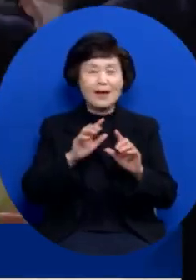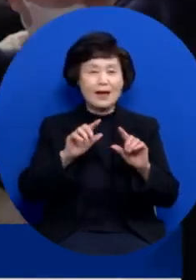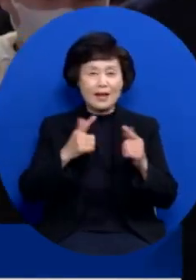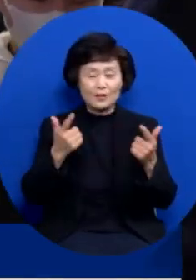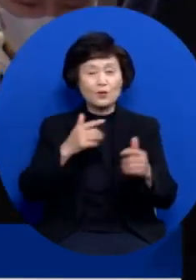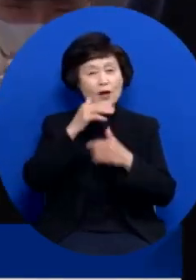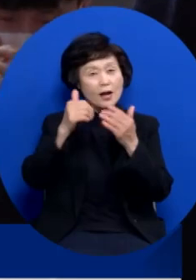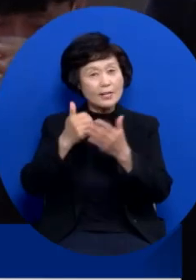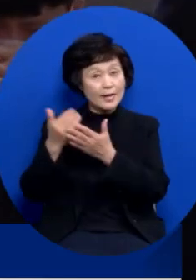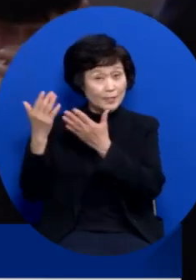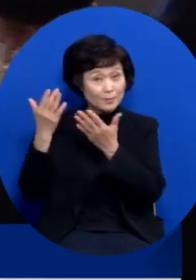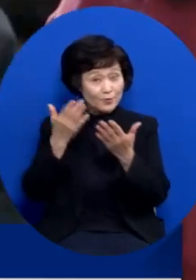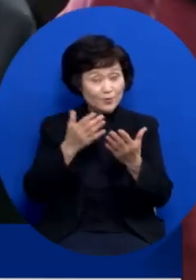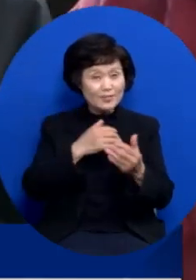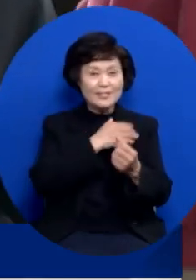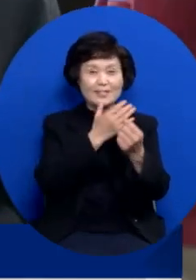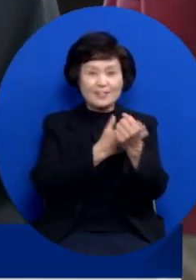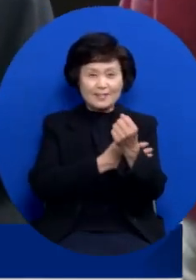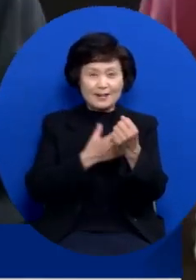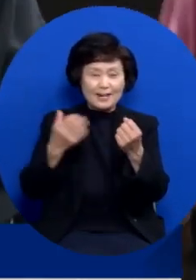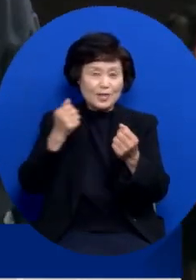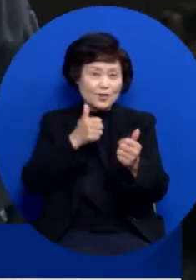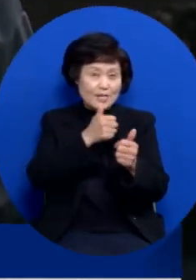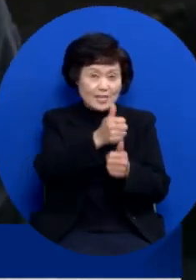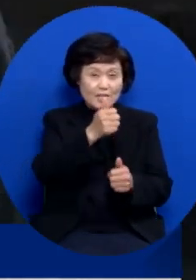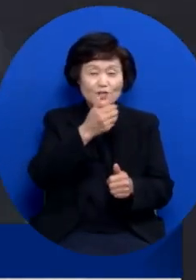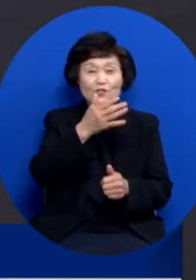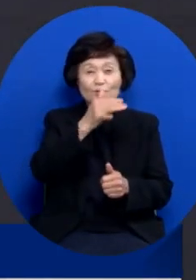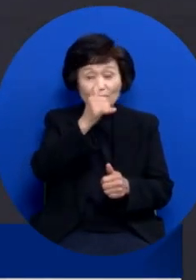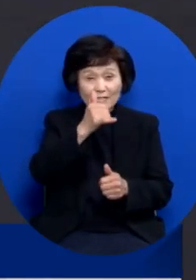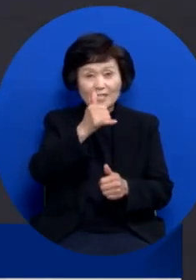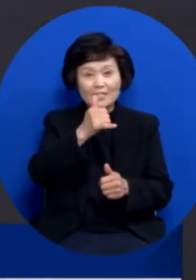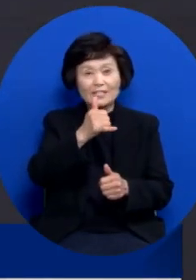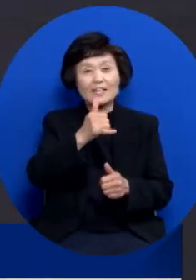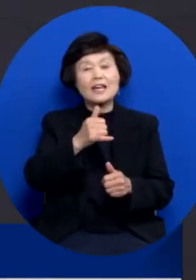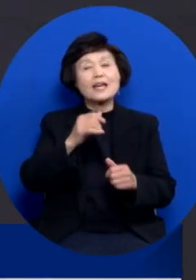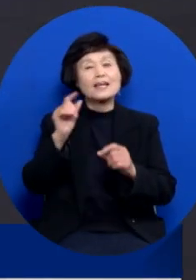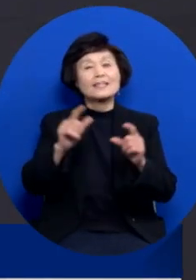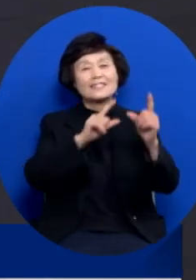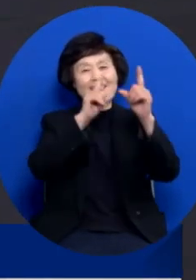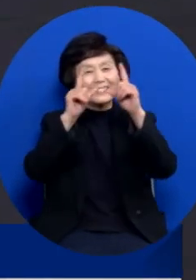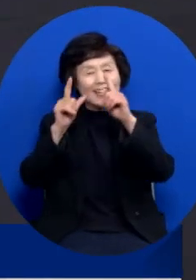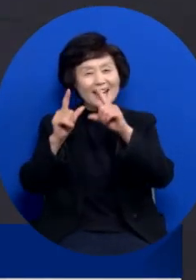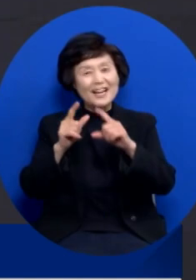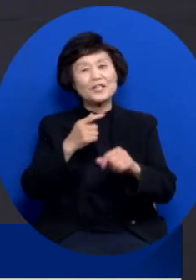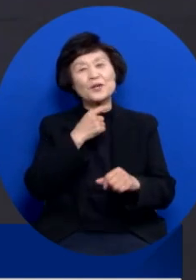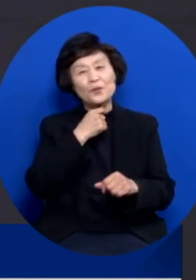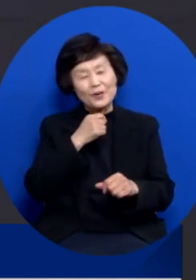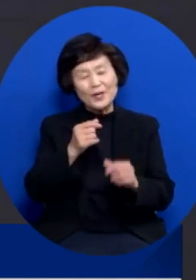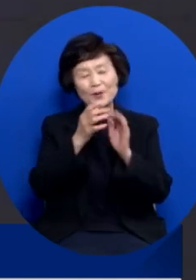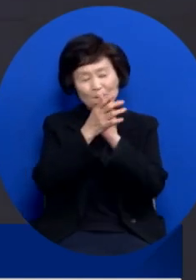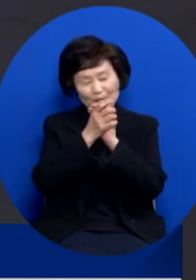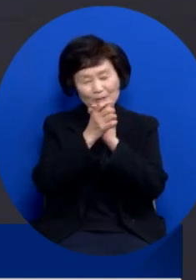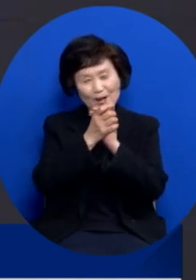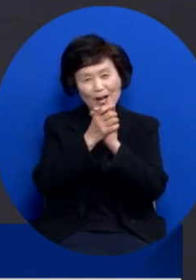그런 능력으로 이길 수 있는 그런 마음을 정말 가지고 살아가기를 그렇게 기도하는 마음으로 계속